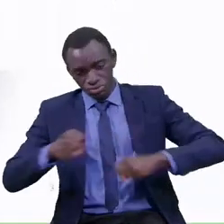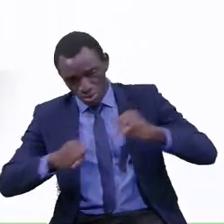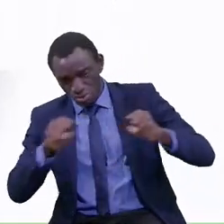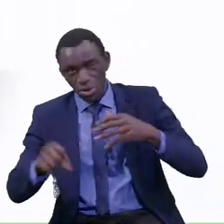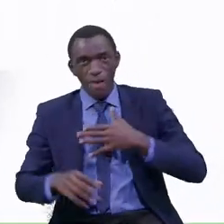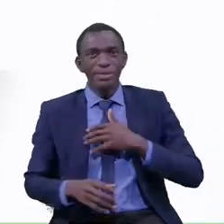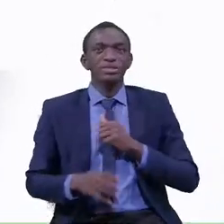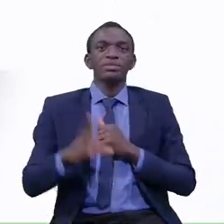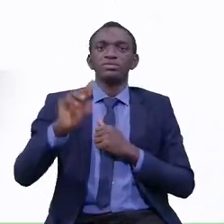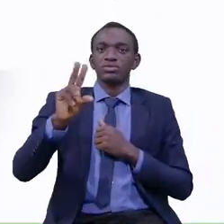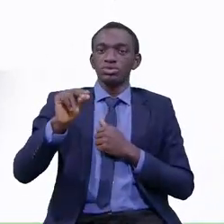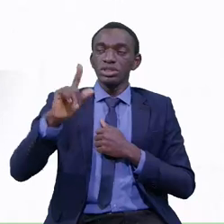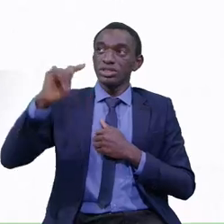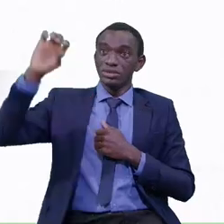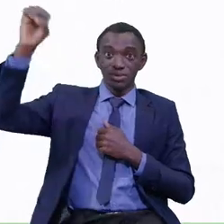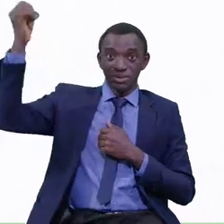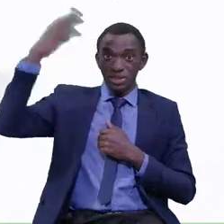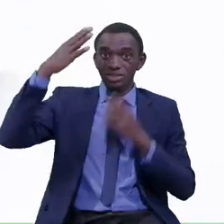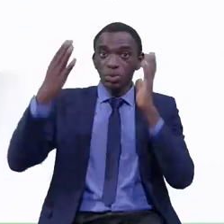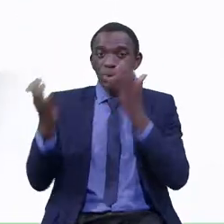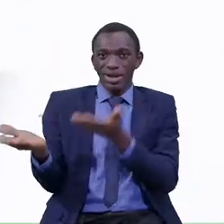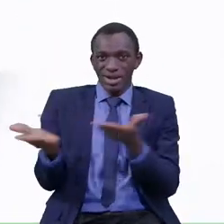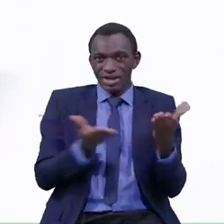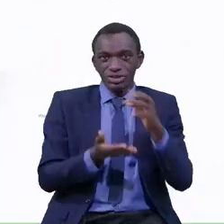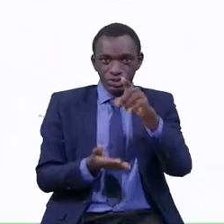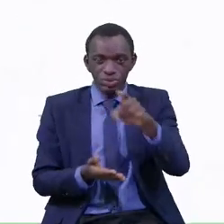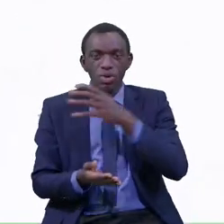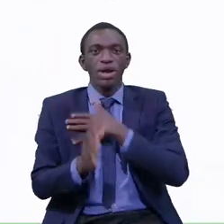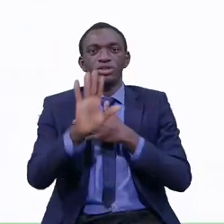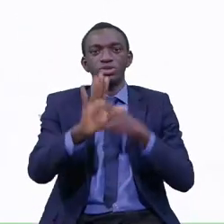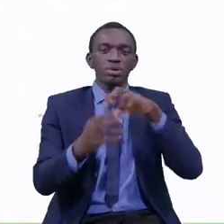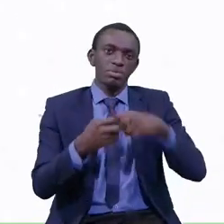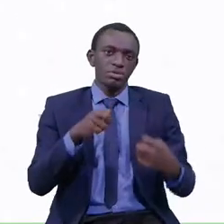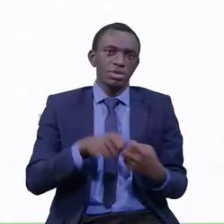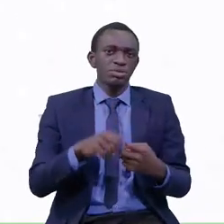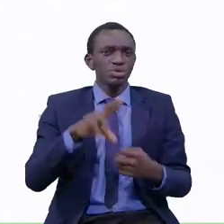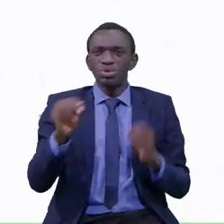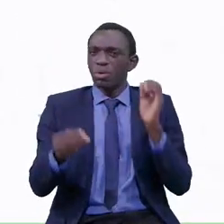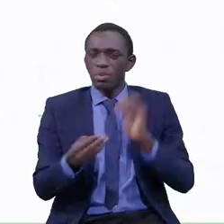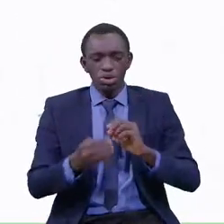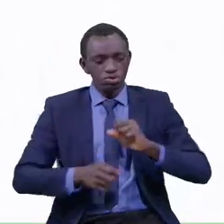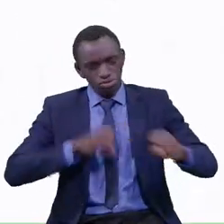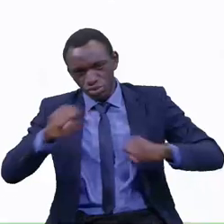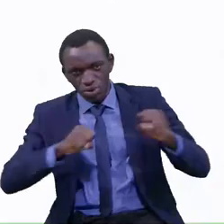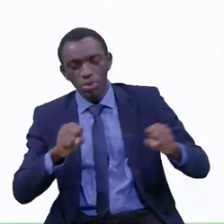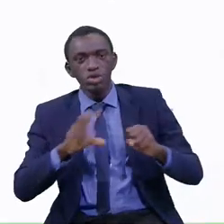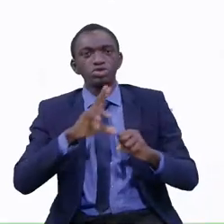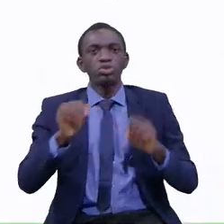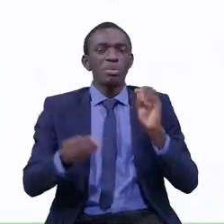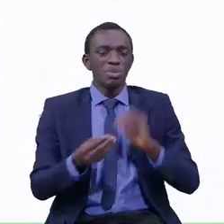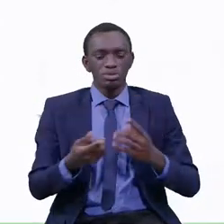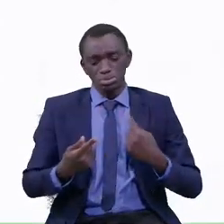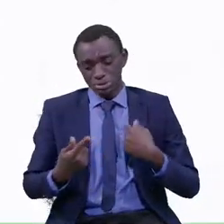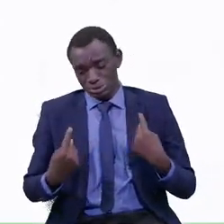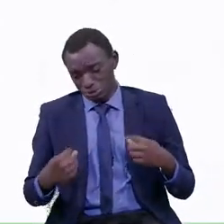grâce peut te porter et tes problèmes. Plus de lutte, plus d'essais et plus